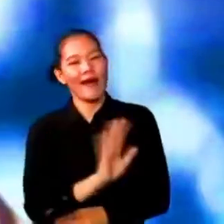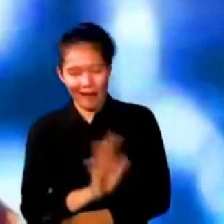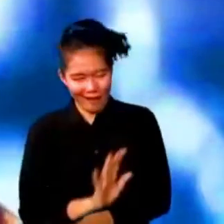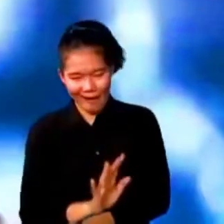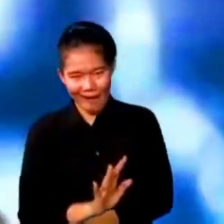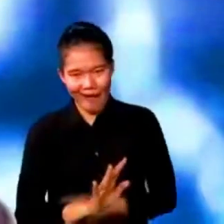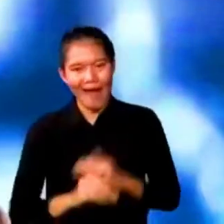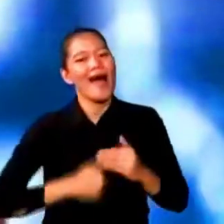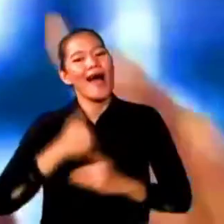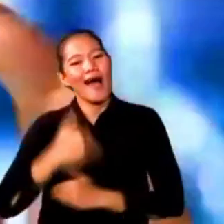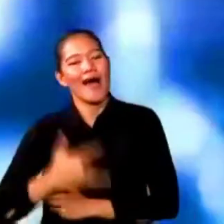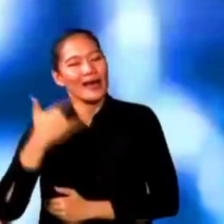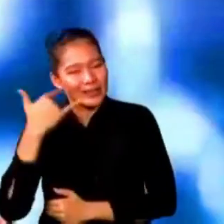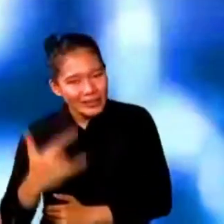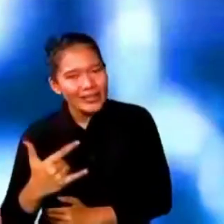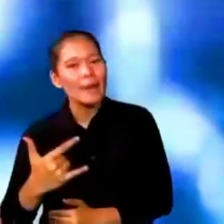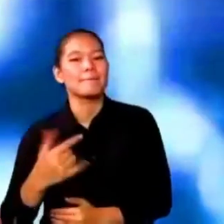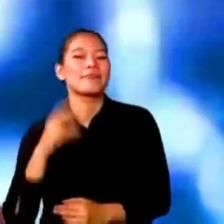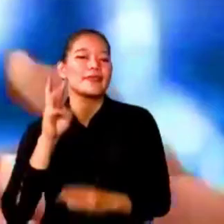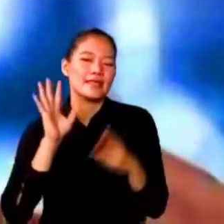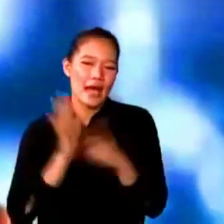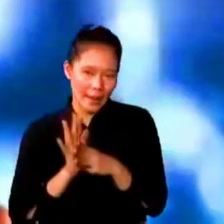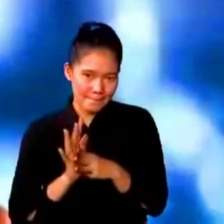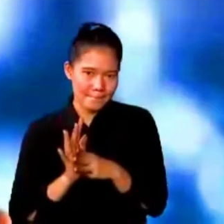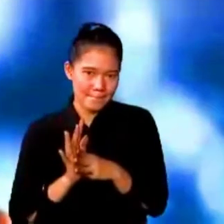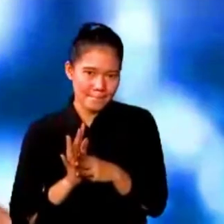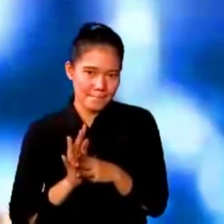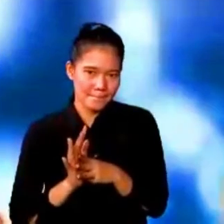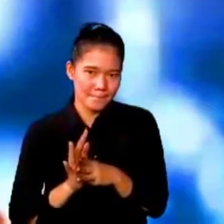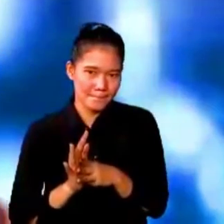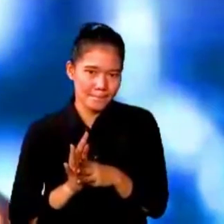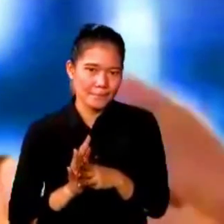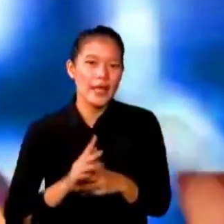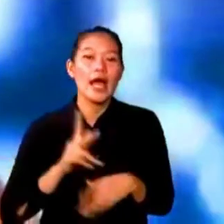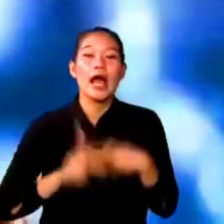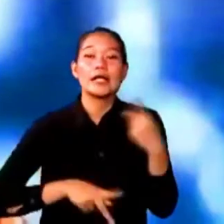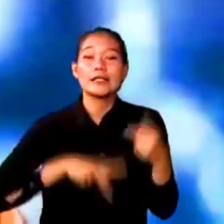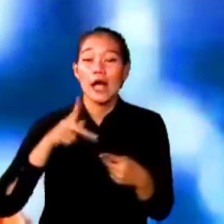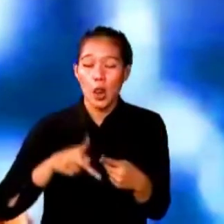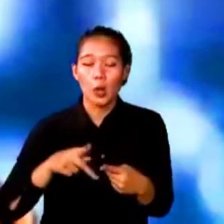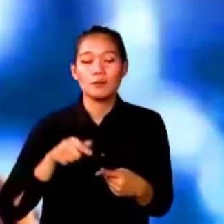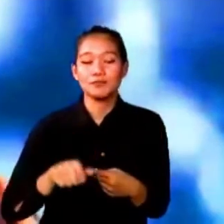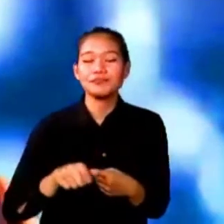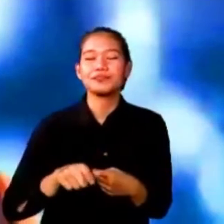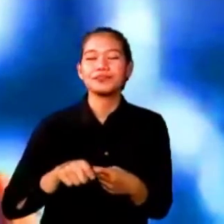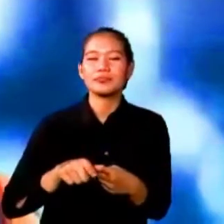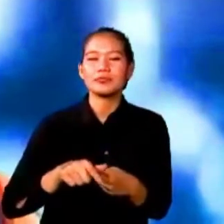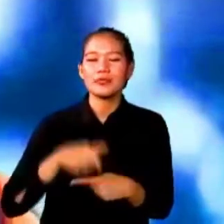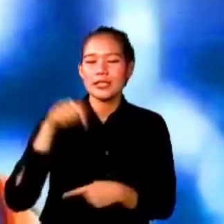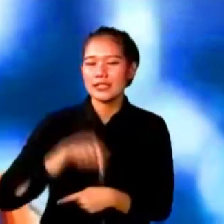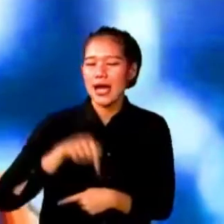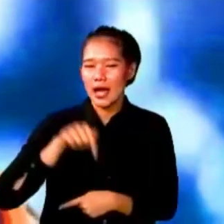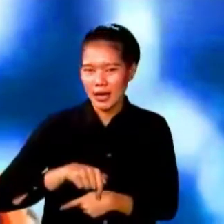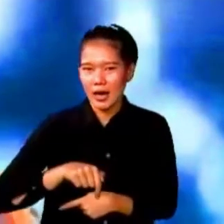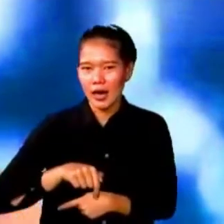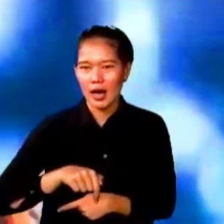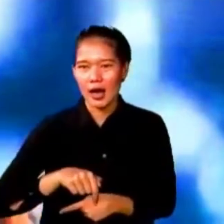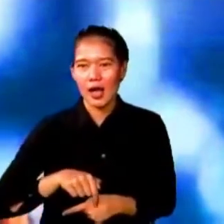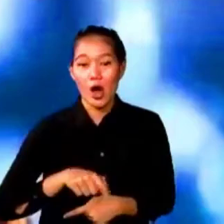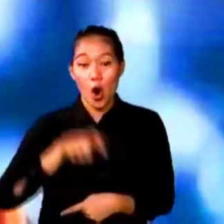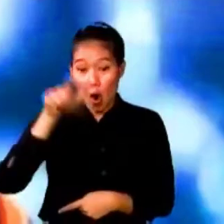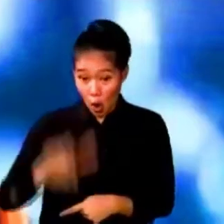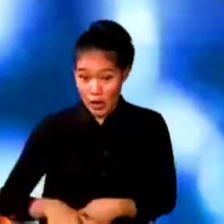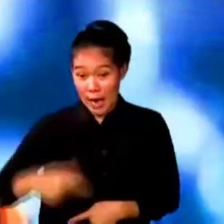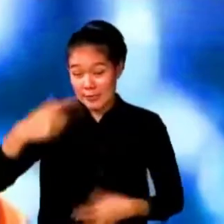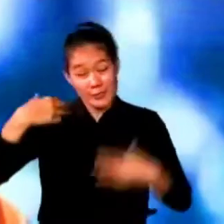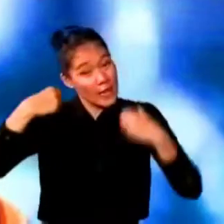vaksinasi ketimun ini tidak akan terjadi yang terjadi adalah ketimun itu secara alamiah seperti saat ini yang kuat